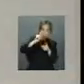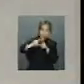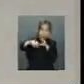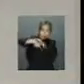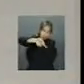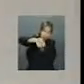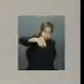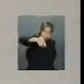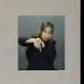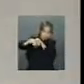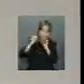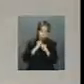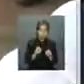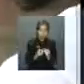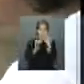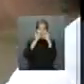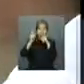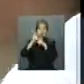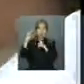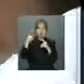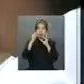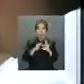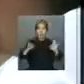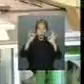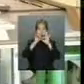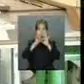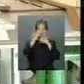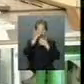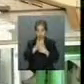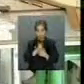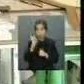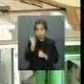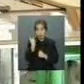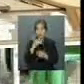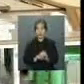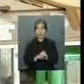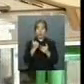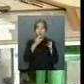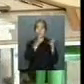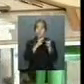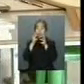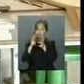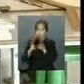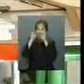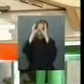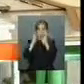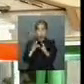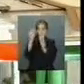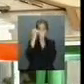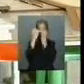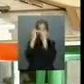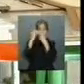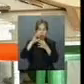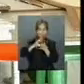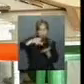าที่สมจริงก็เป็นอีกสิ่งสำคัญที่ต้องเอาใจใส่เทคนิคของอาจารย์สาโรจน์ค่ะคือการใช้ผู้กันแบนซึ่งเดิ